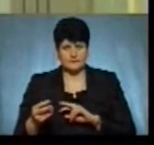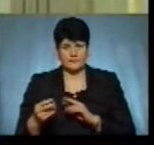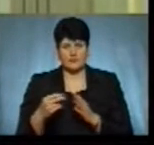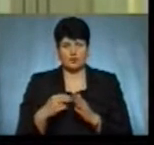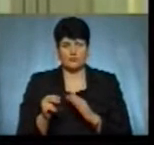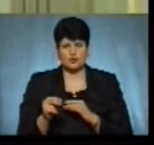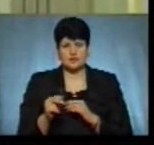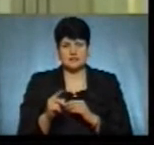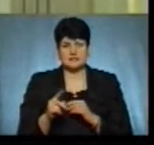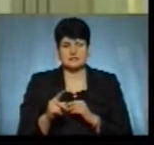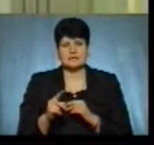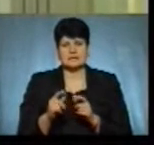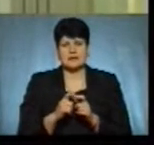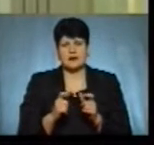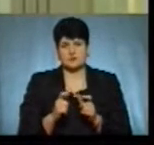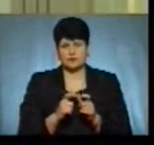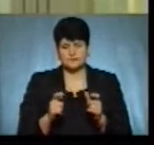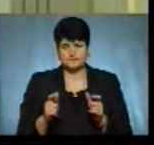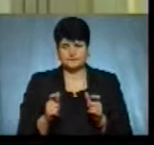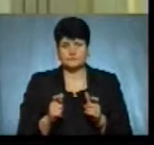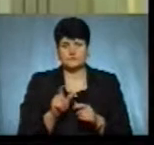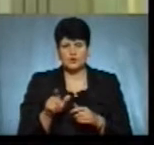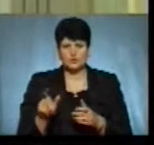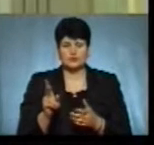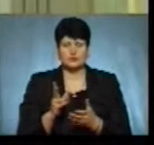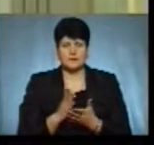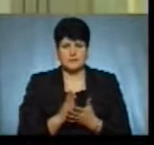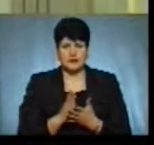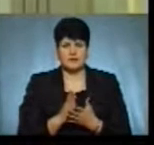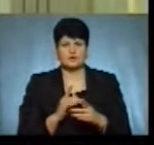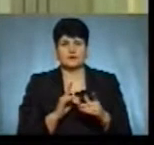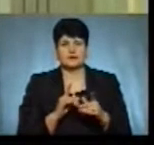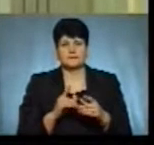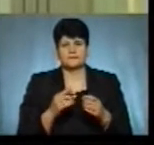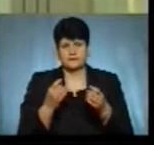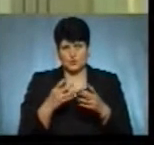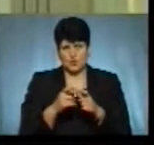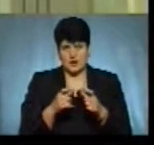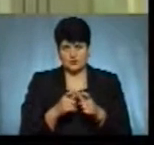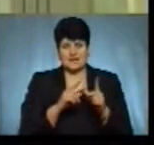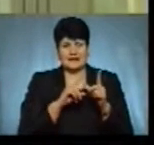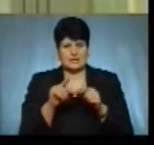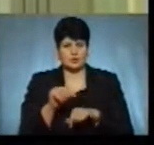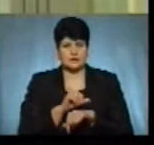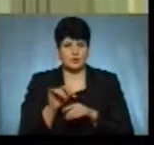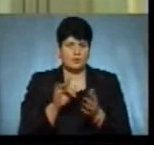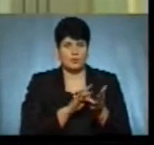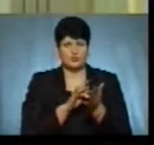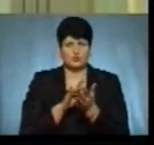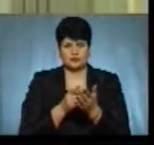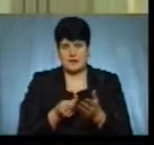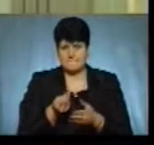з валютної картки. Люди, які мають фізичну картку, їдуть за кордон і подорожують,